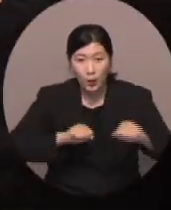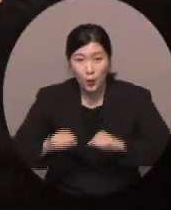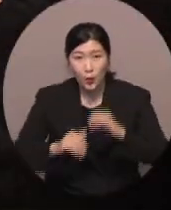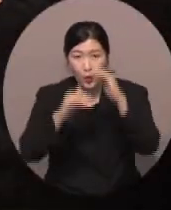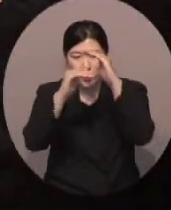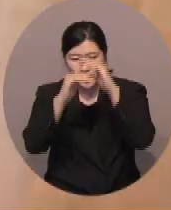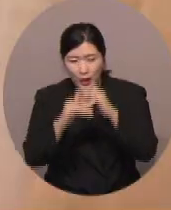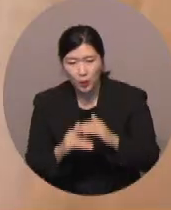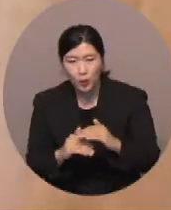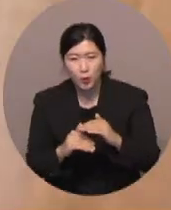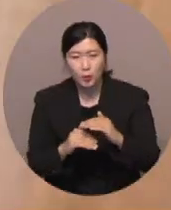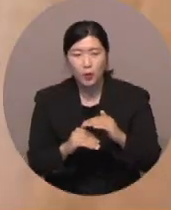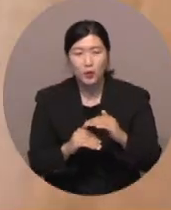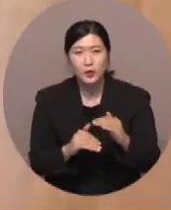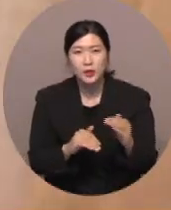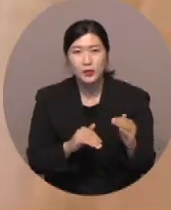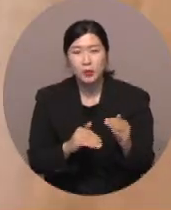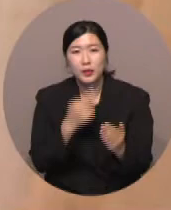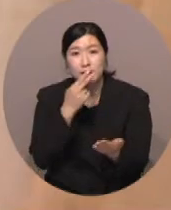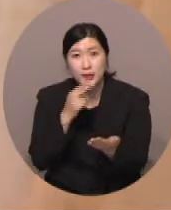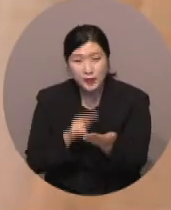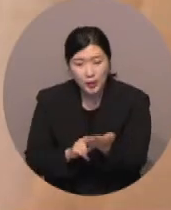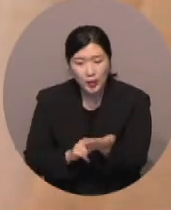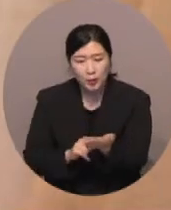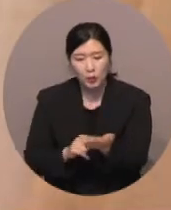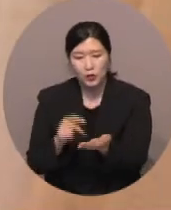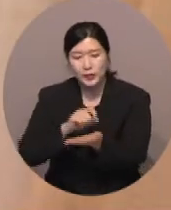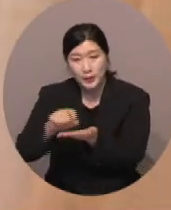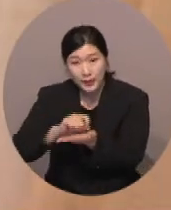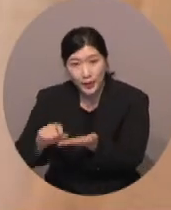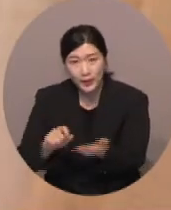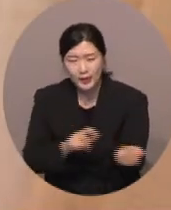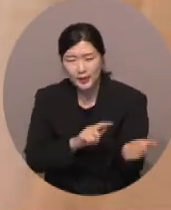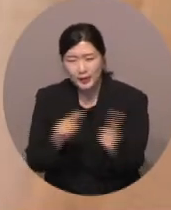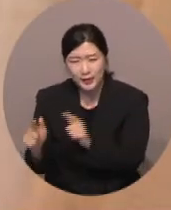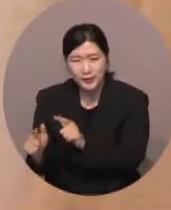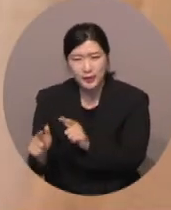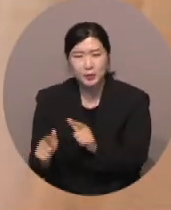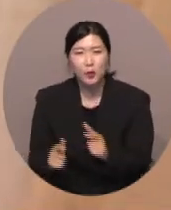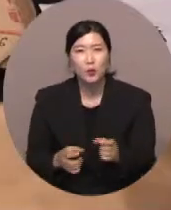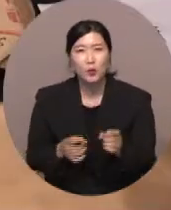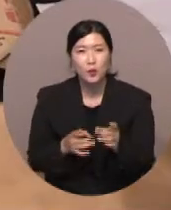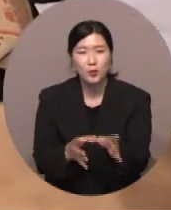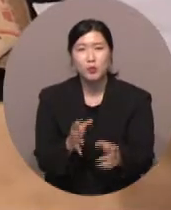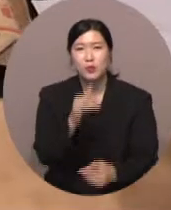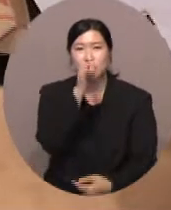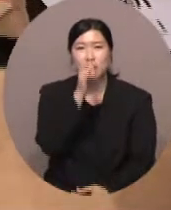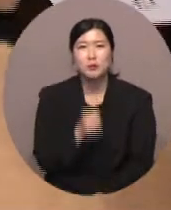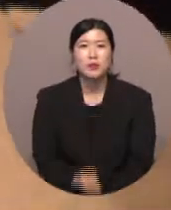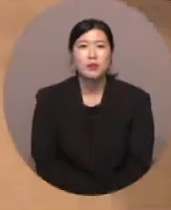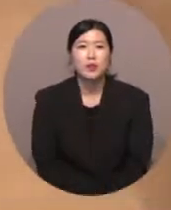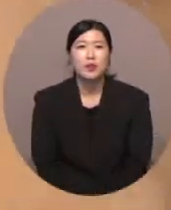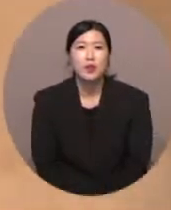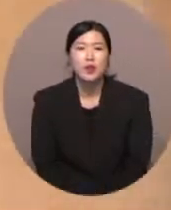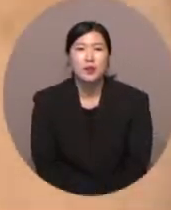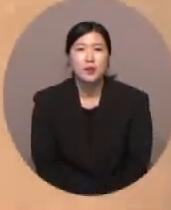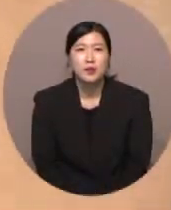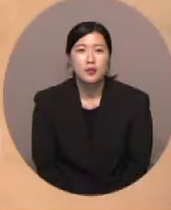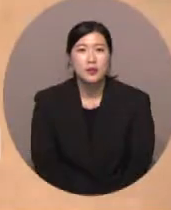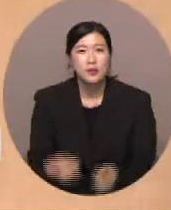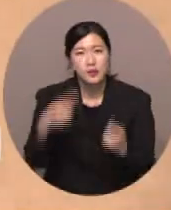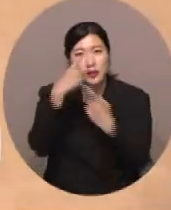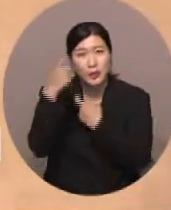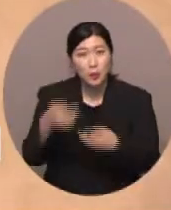임명장 등이 담긴 광복 의용기와 자서전 성격의 언행록 등의 책도 포함됐습니다. 독립기념관은 미